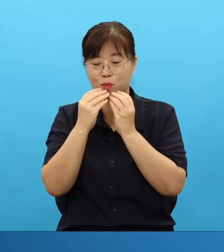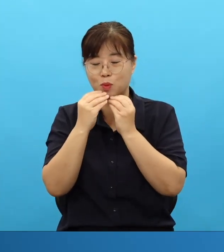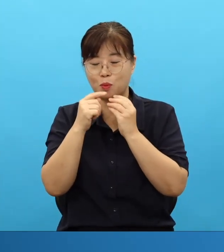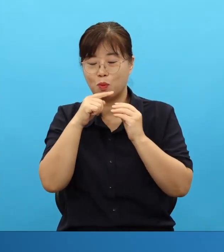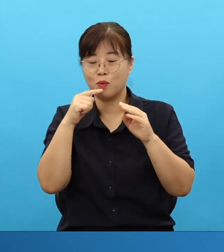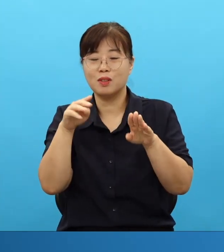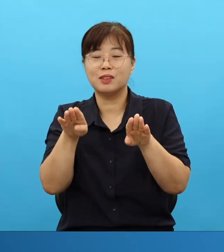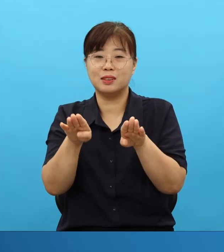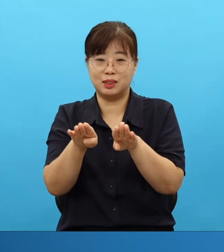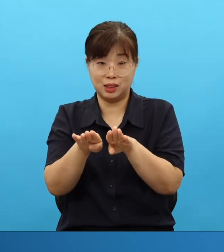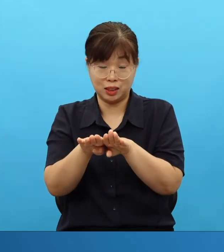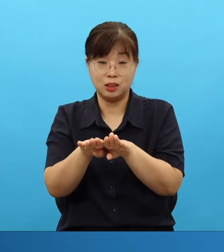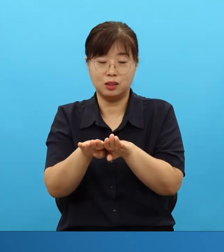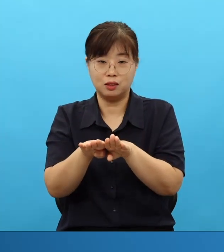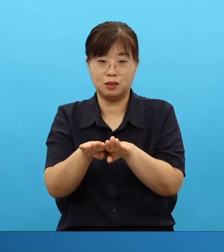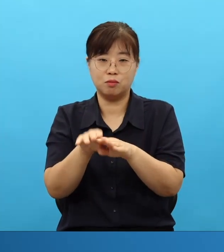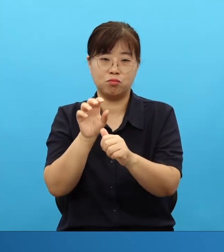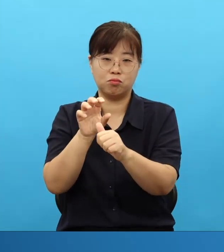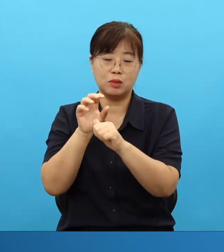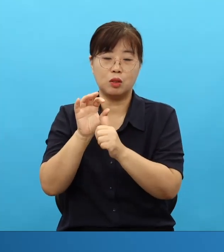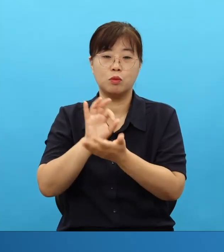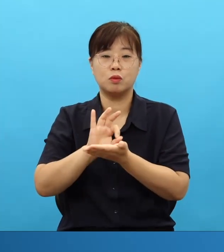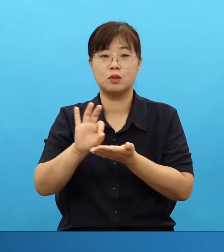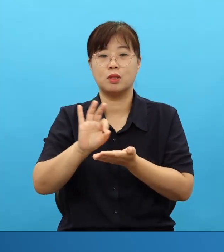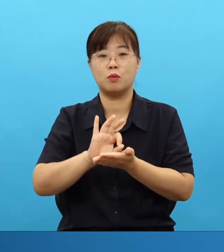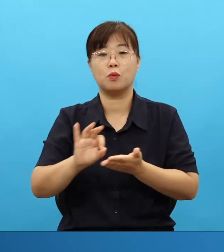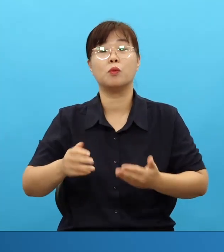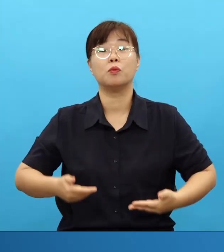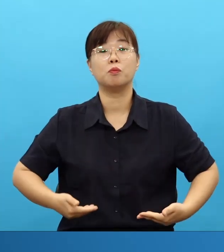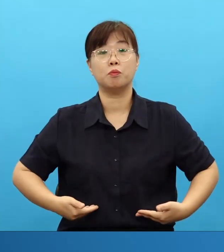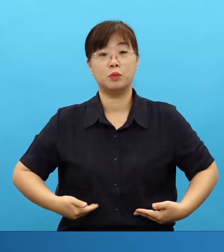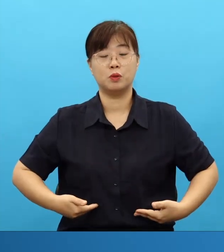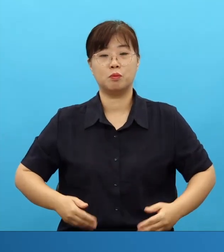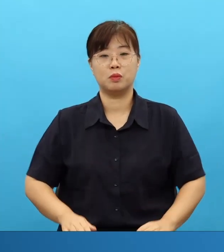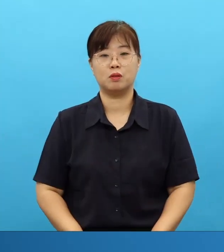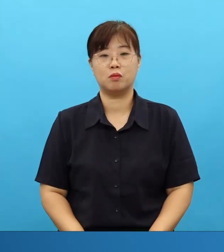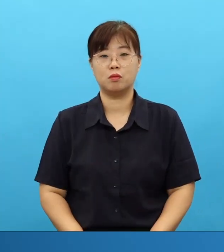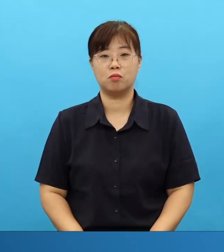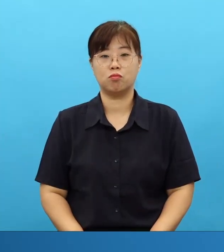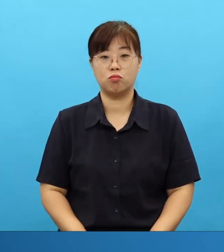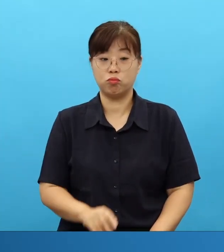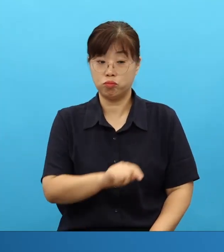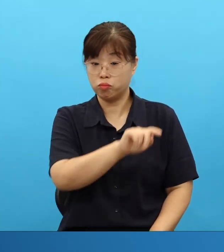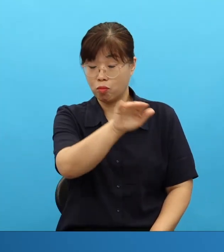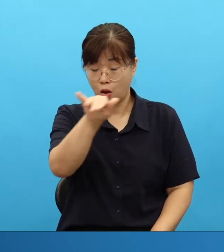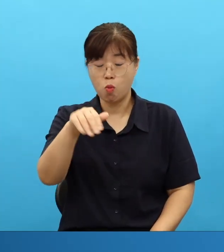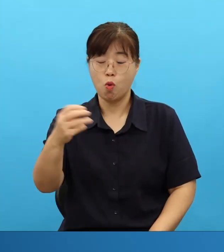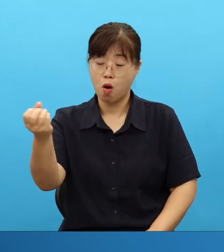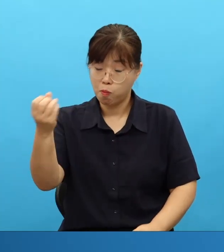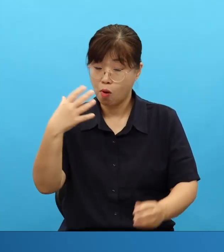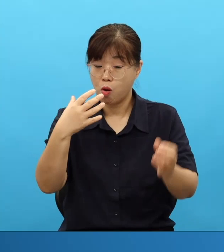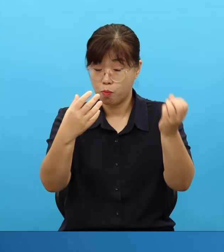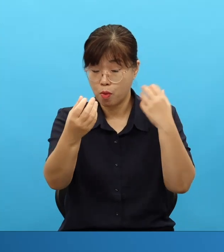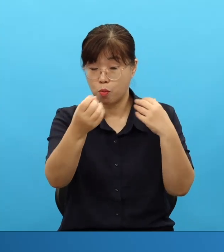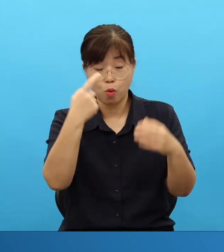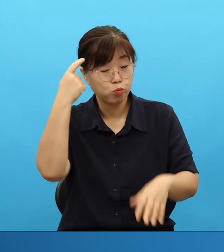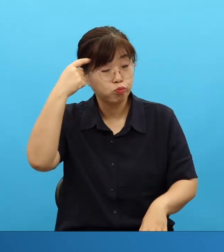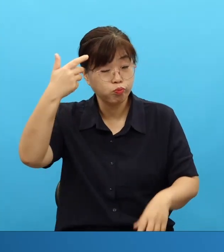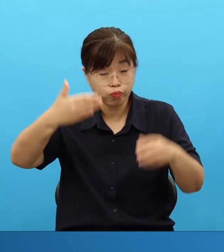거죠 많은 분들이 질문하고 또 당연히 질문해야